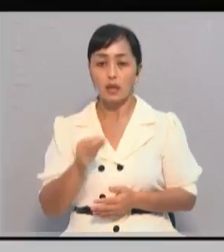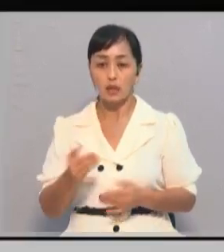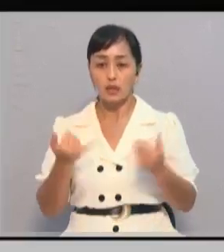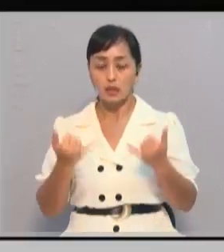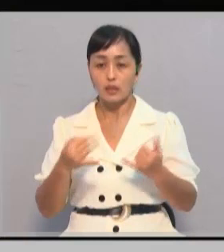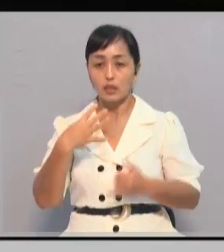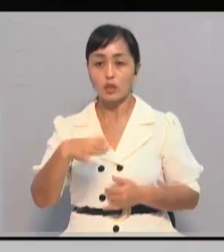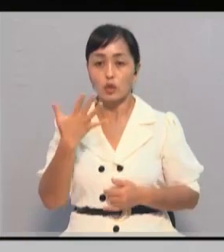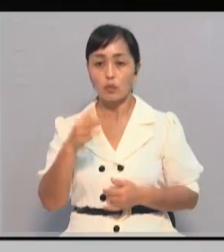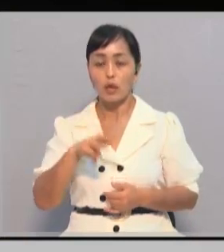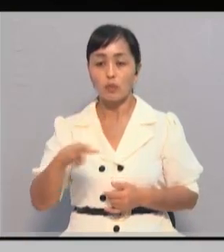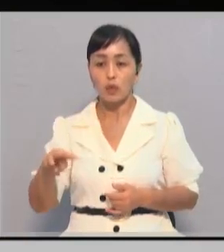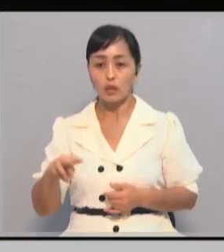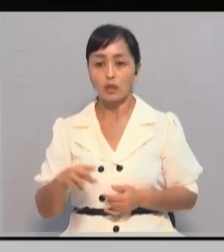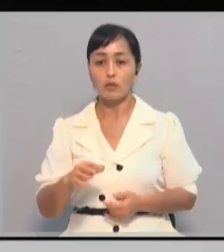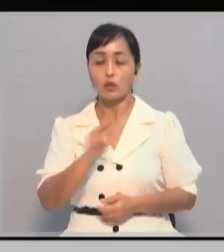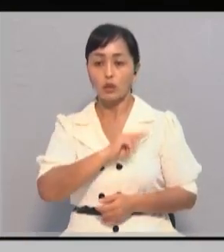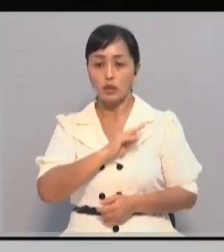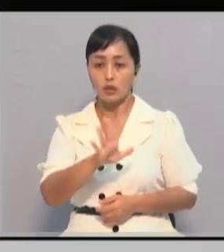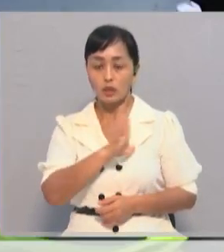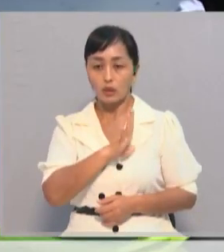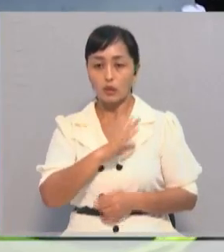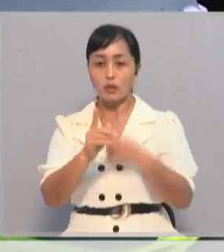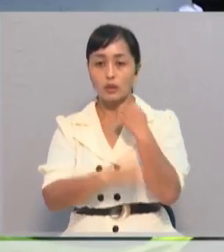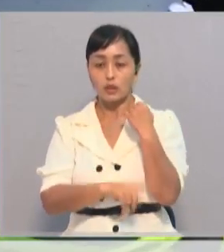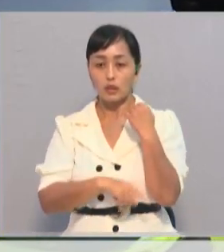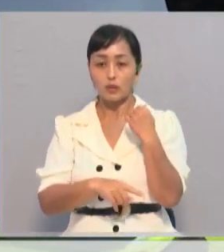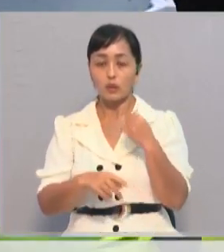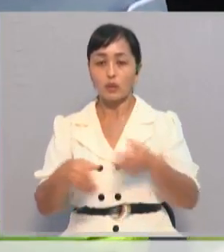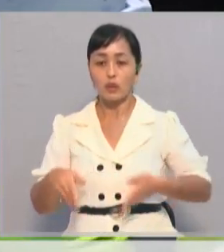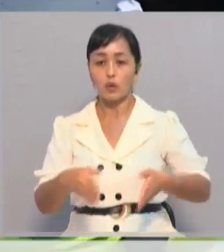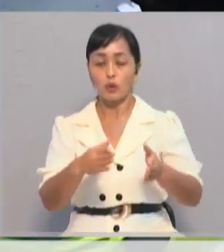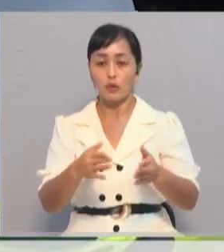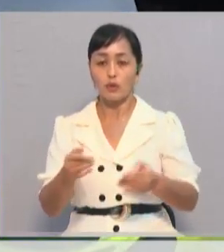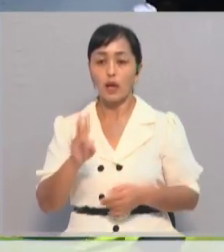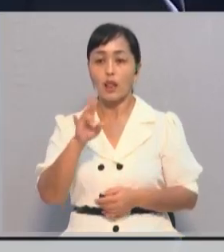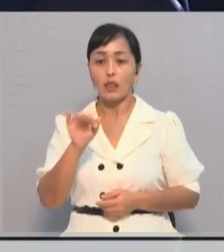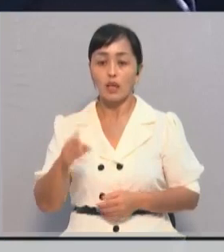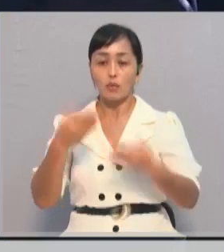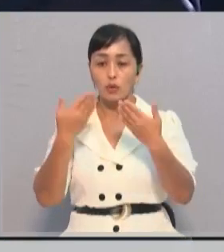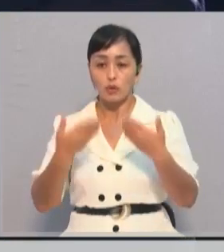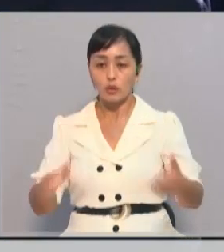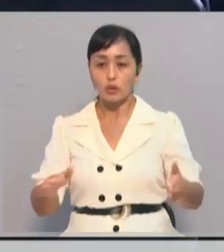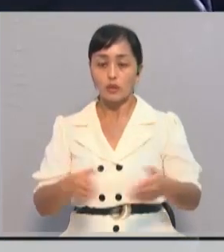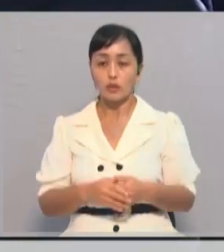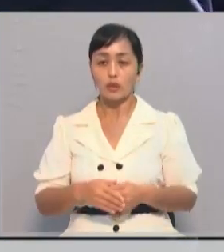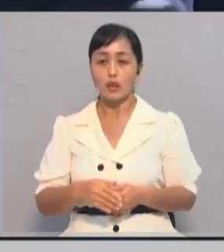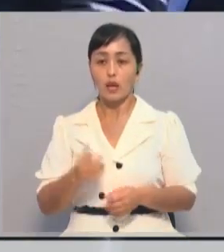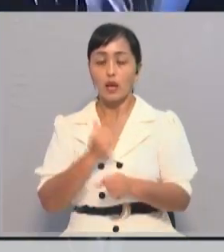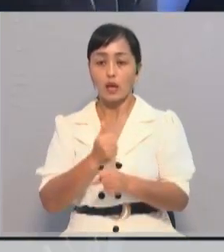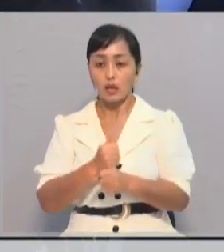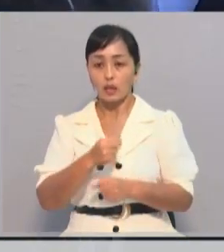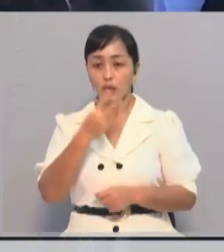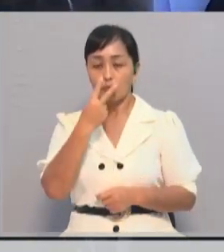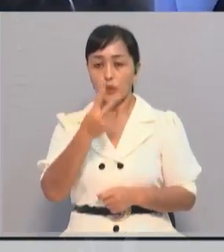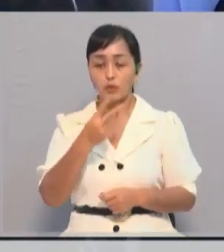345 метров монолитного бетона. Завершение работ намечено на ноябрь этого года. Аким области раскритиковал подрядчиков